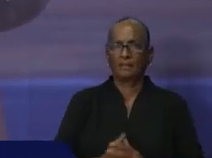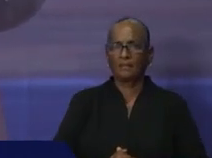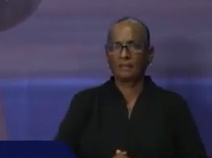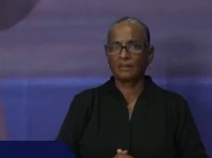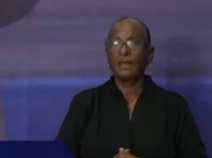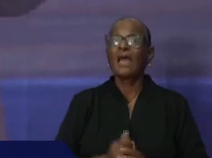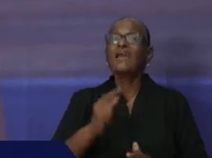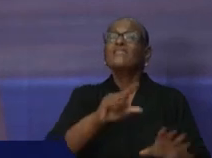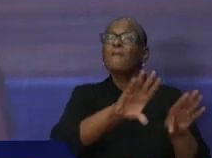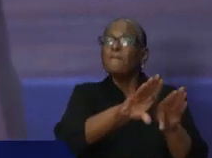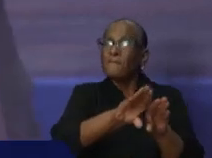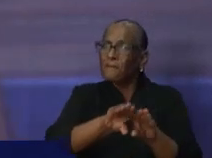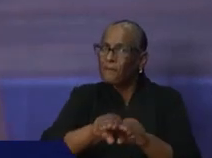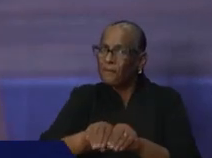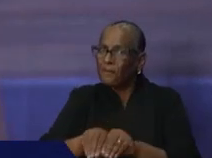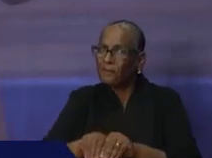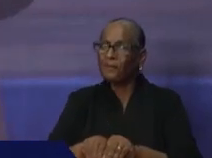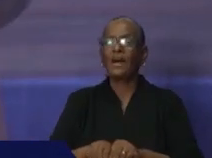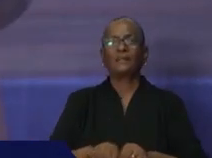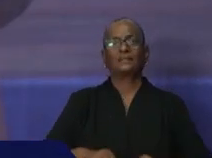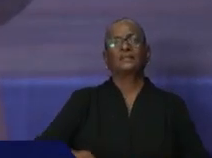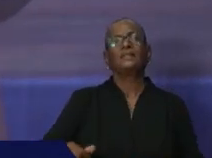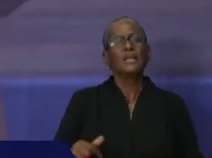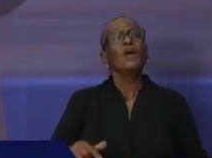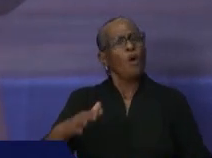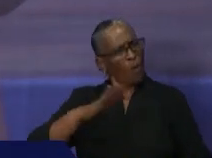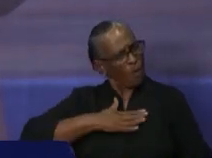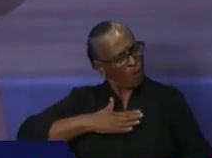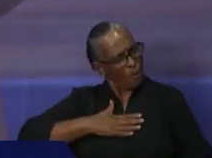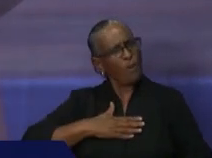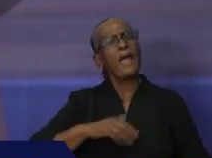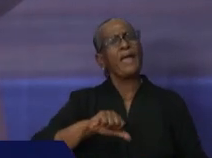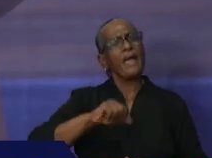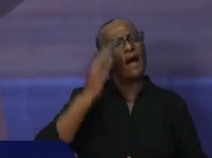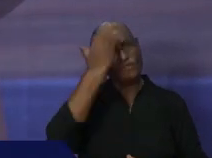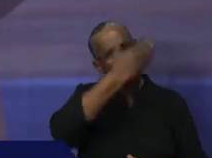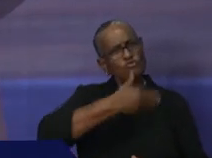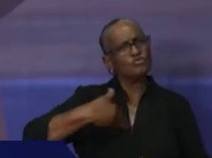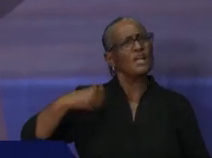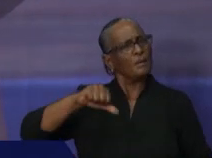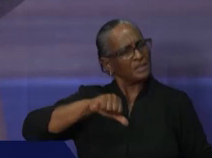And the matrix na unu ay chakolek sarnang.